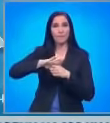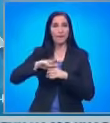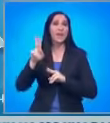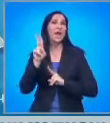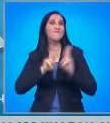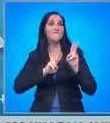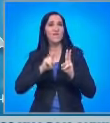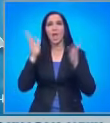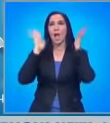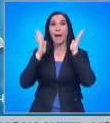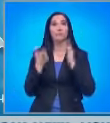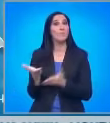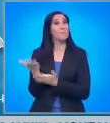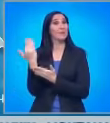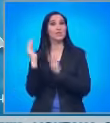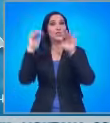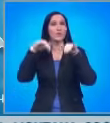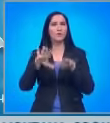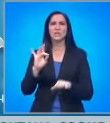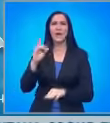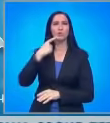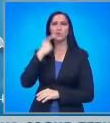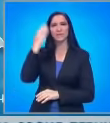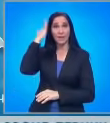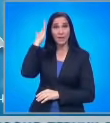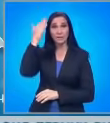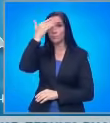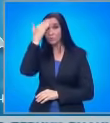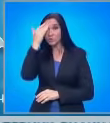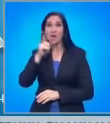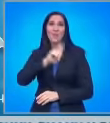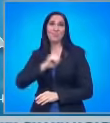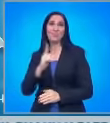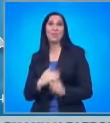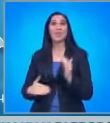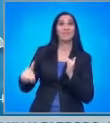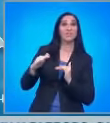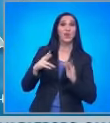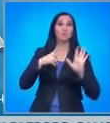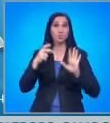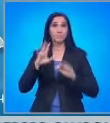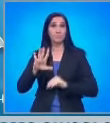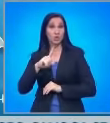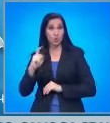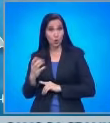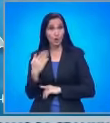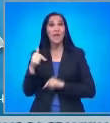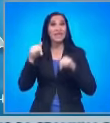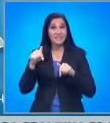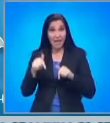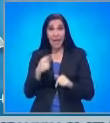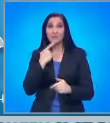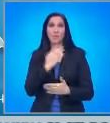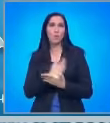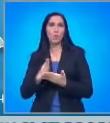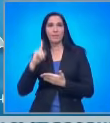Перник, Видин и Габрово. При предишните вълни средно за страната заболеваемостта не надмина 800 на 100 000 души. Сега обаче за пореден